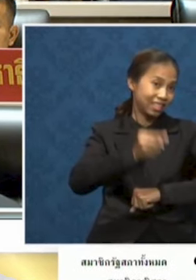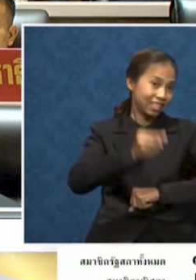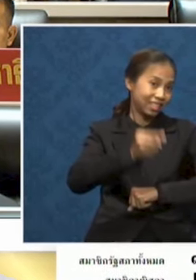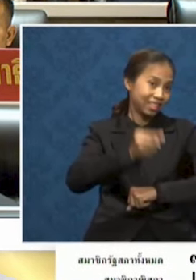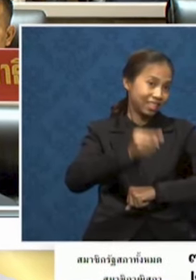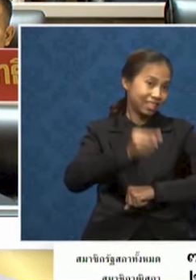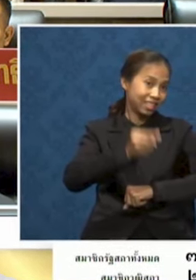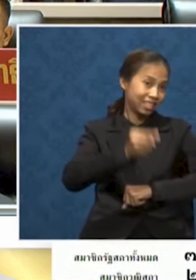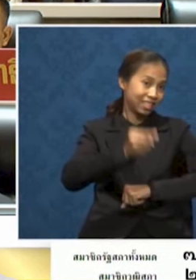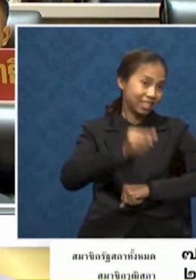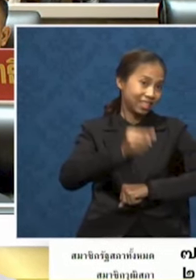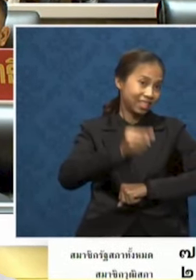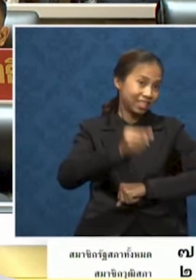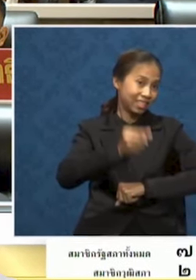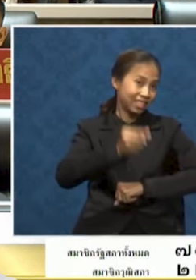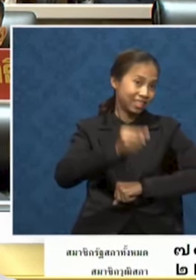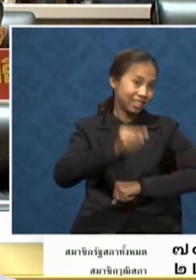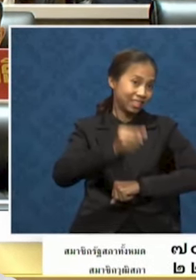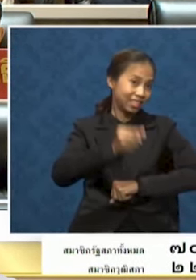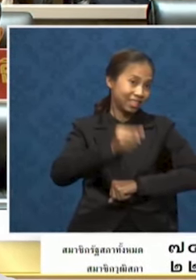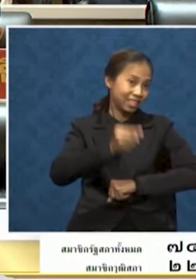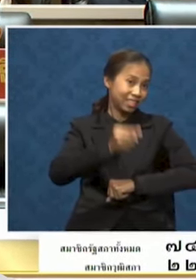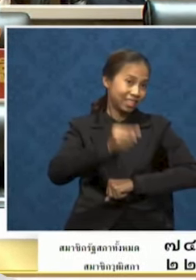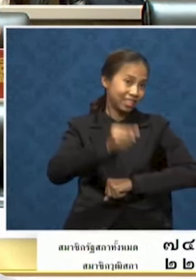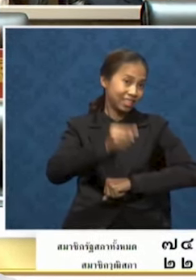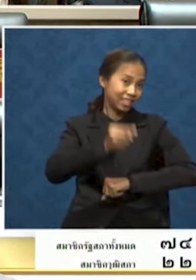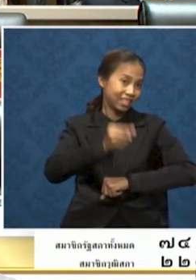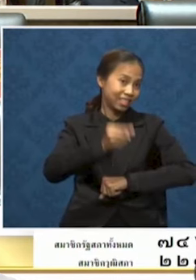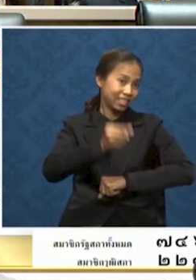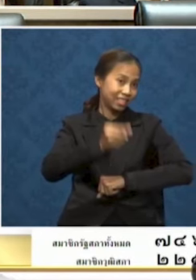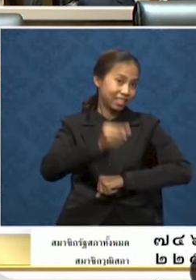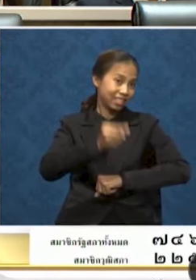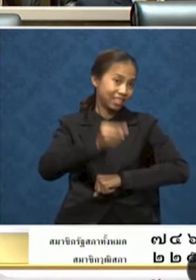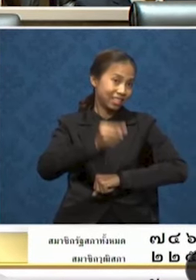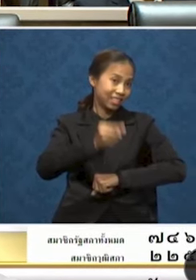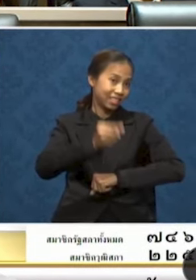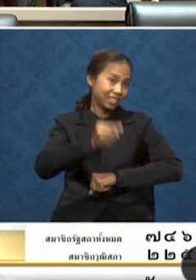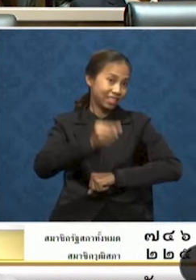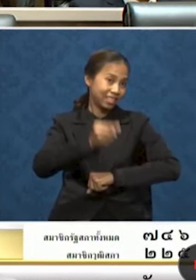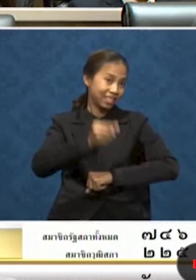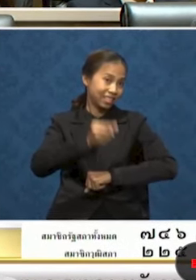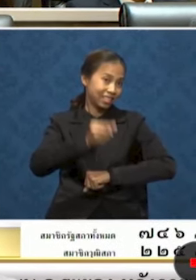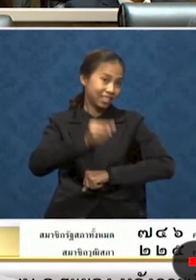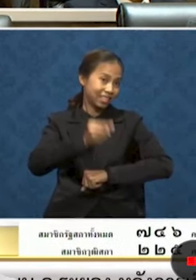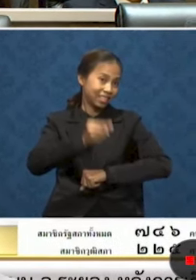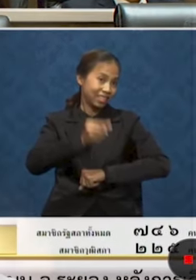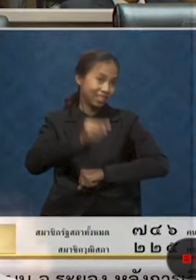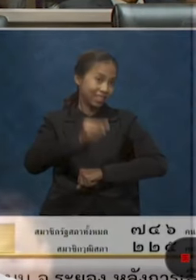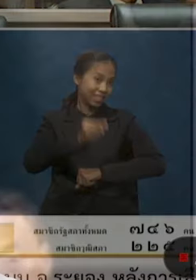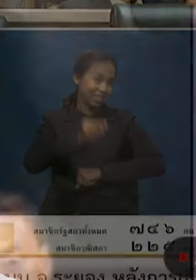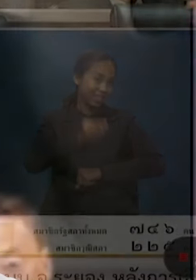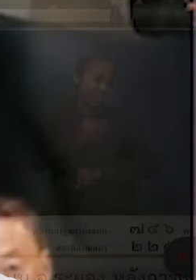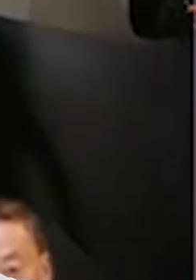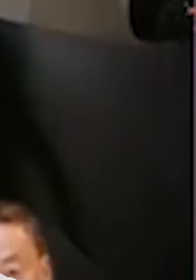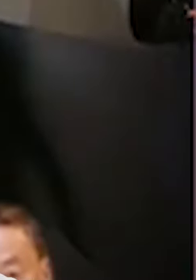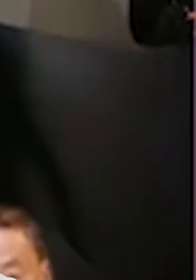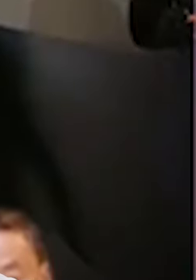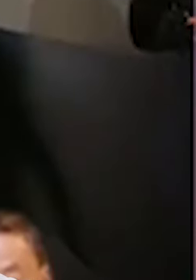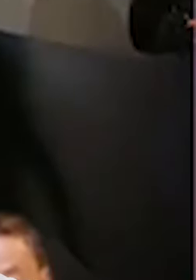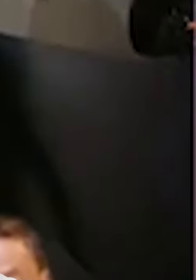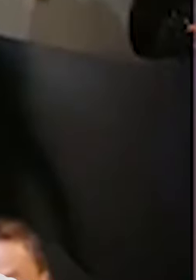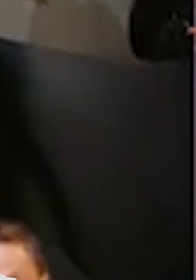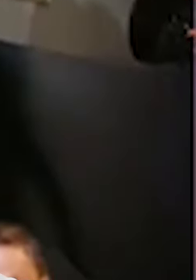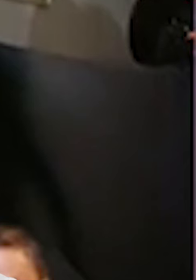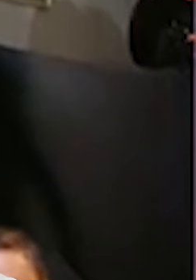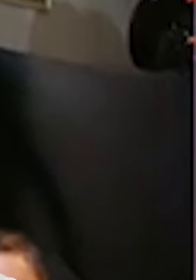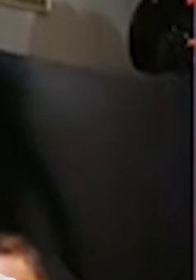ายเนี่ยของจอก็เป็นท่านส.ส.ชวนหลีกภัยที่แต่ก่อนเนี่ยเป็นประธานสภานาทีนี้ก็ต้องมานั่งหลีบสีหนีบข้างจุรินทร์ลักษณวิศิ